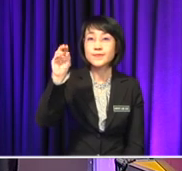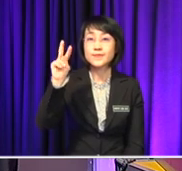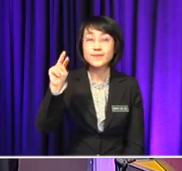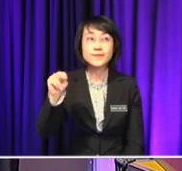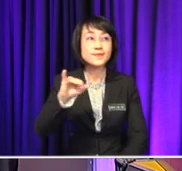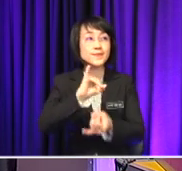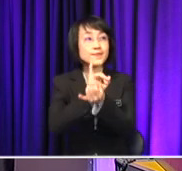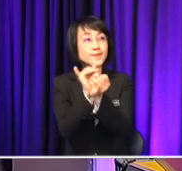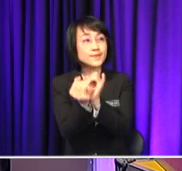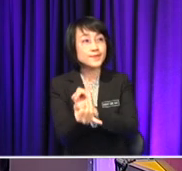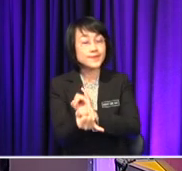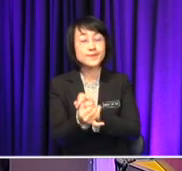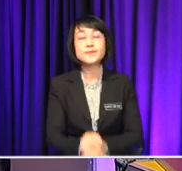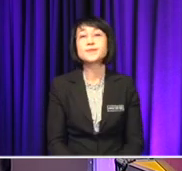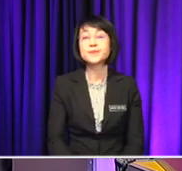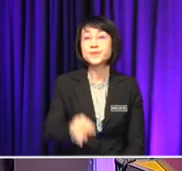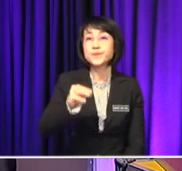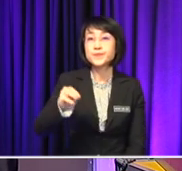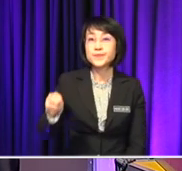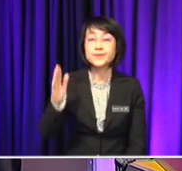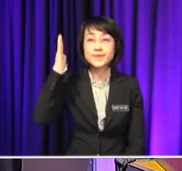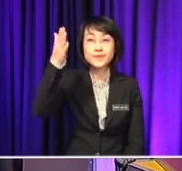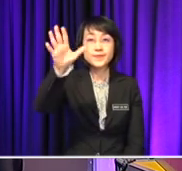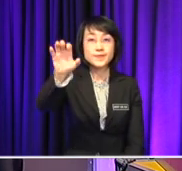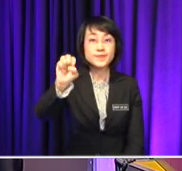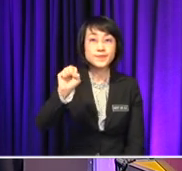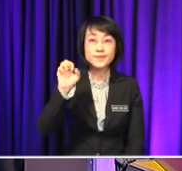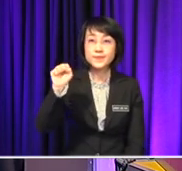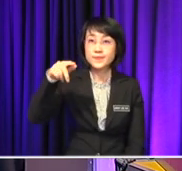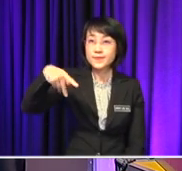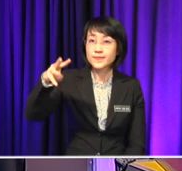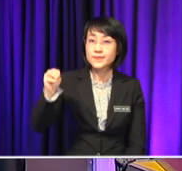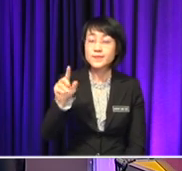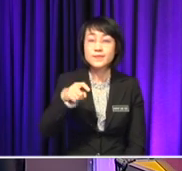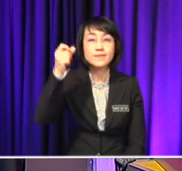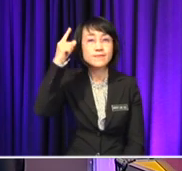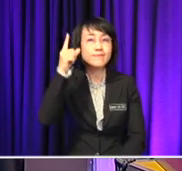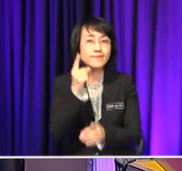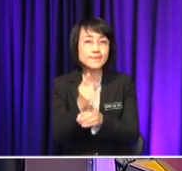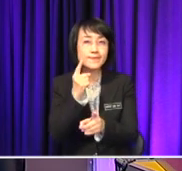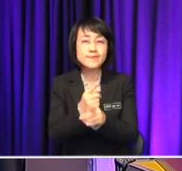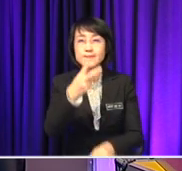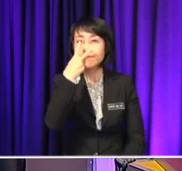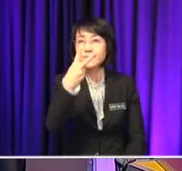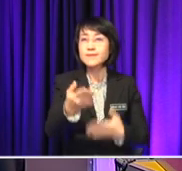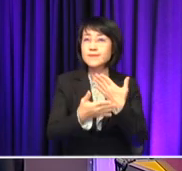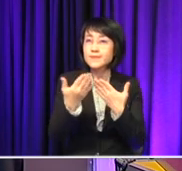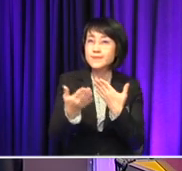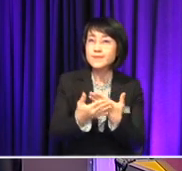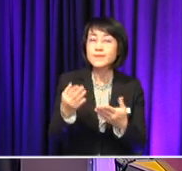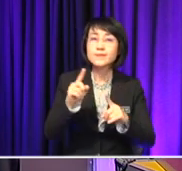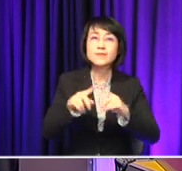oke yang bakal menduduki presiden karena paham betul-betul nampak macam mudah tetapi kadang-kadang kita